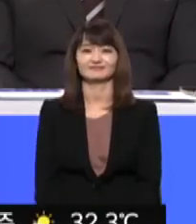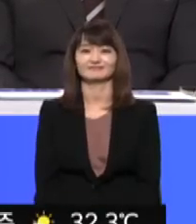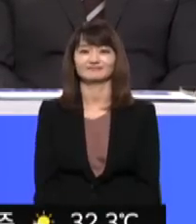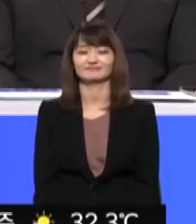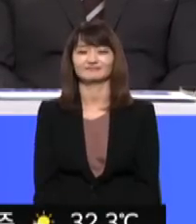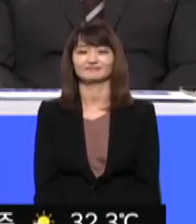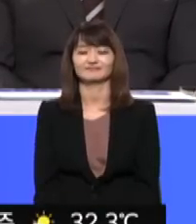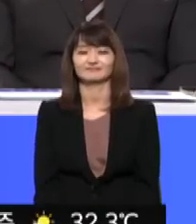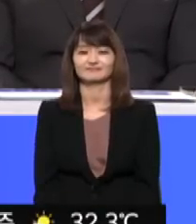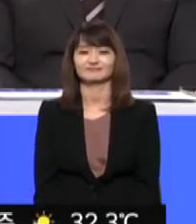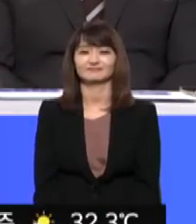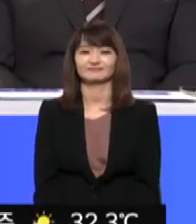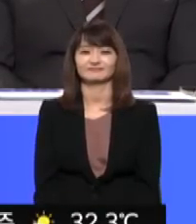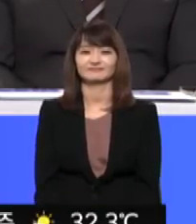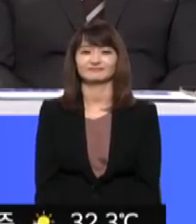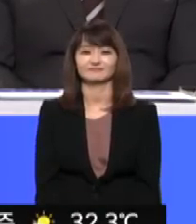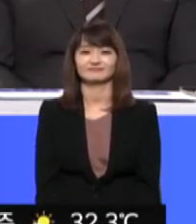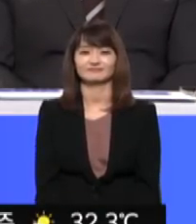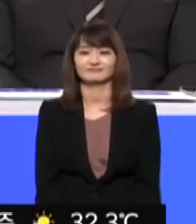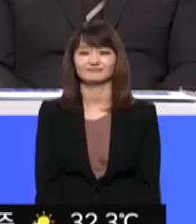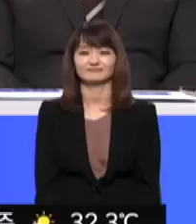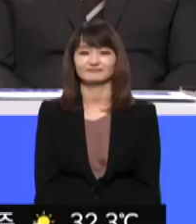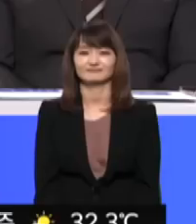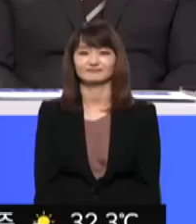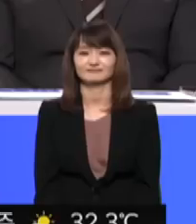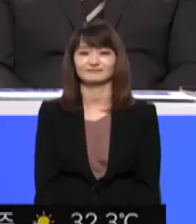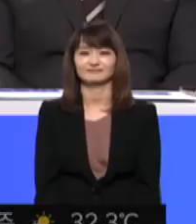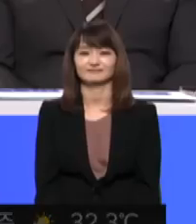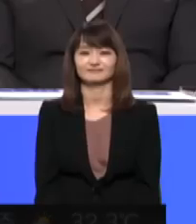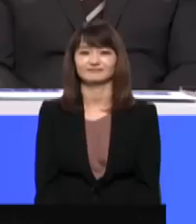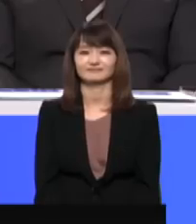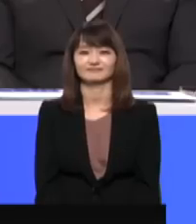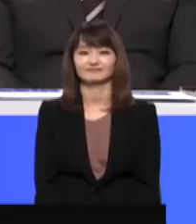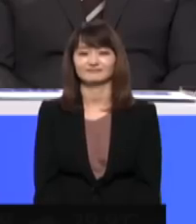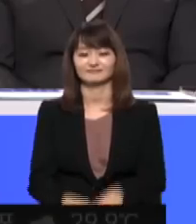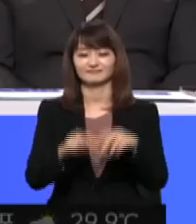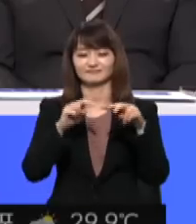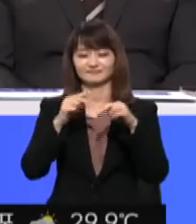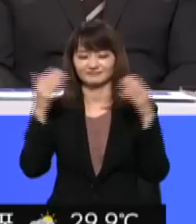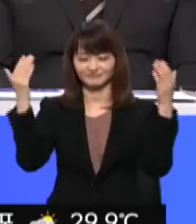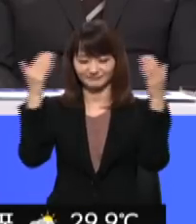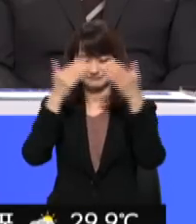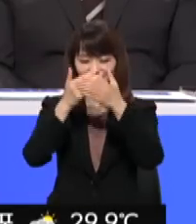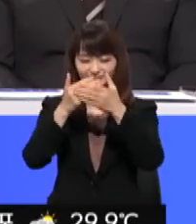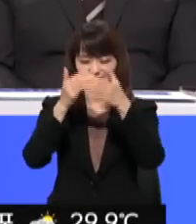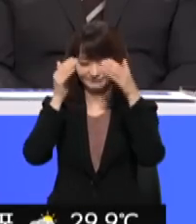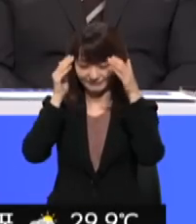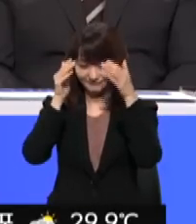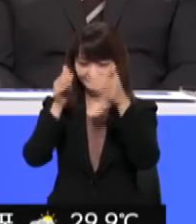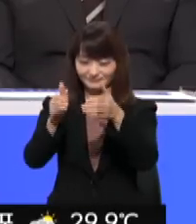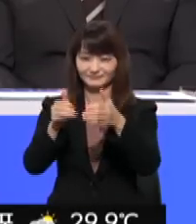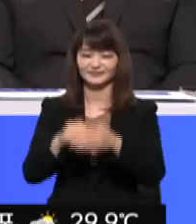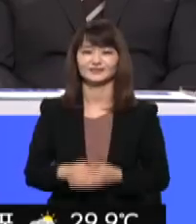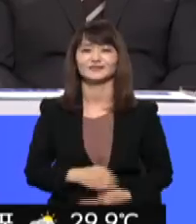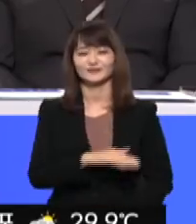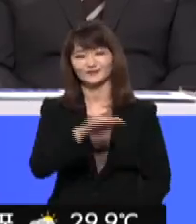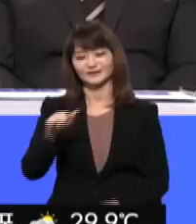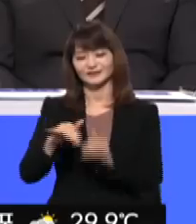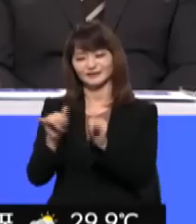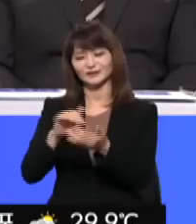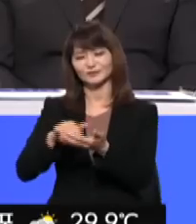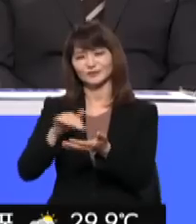아 그리고 썰전 나이트에 빠져들었다는 의견 많이 있었는데 저희가 1년만 있어서